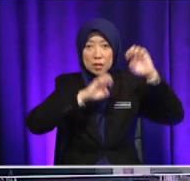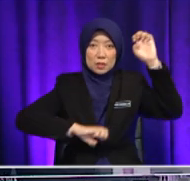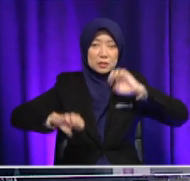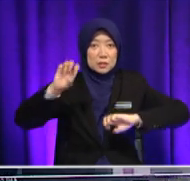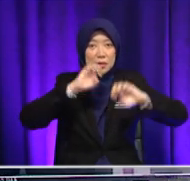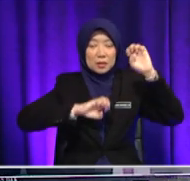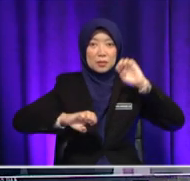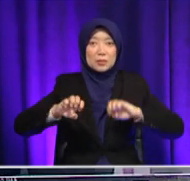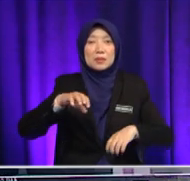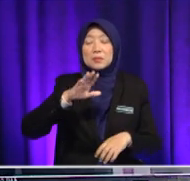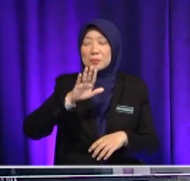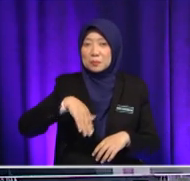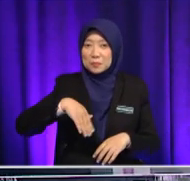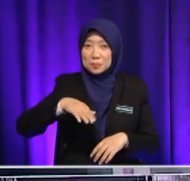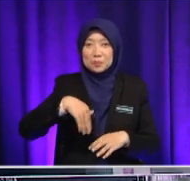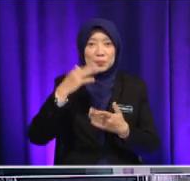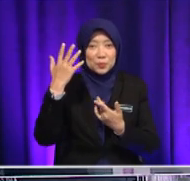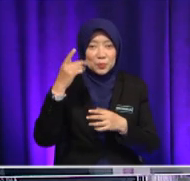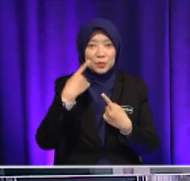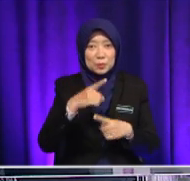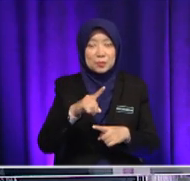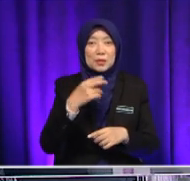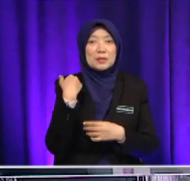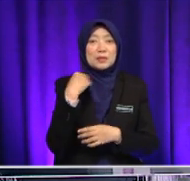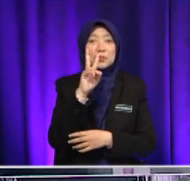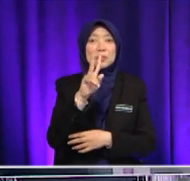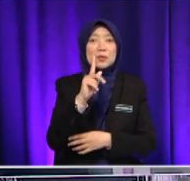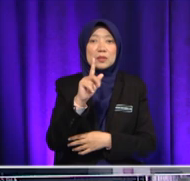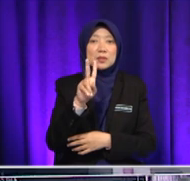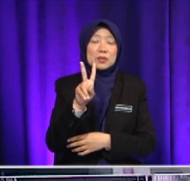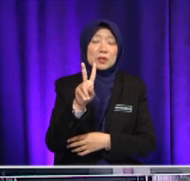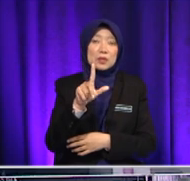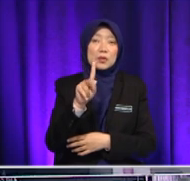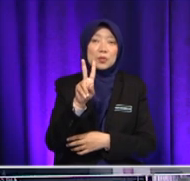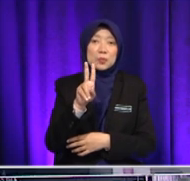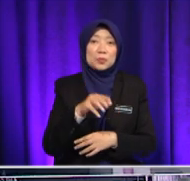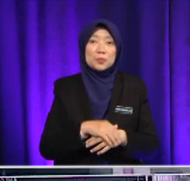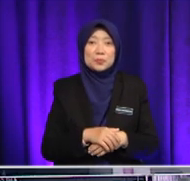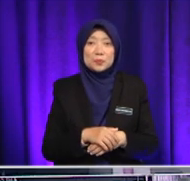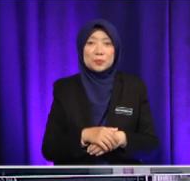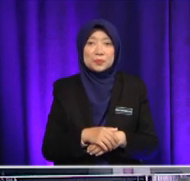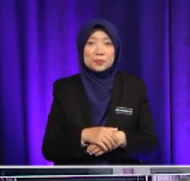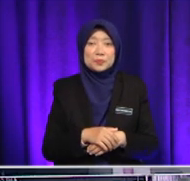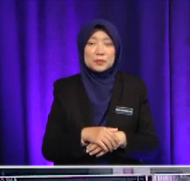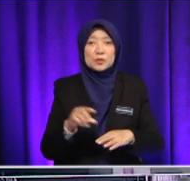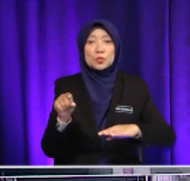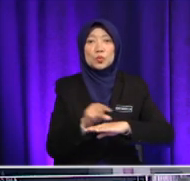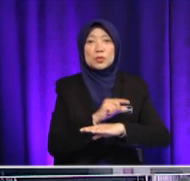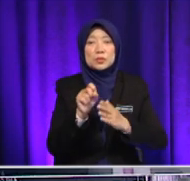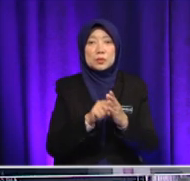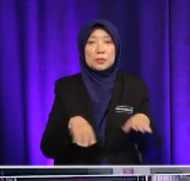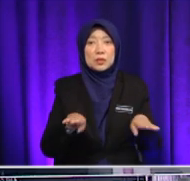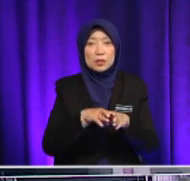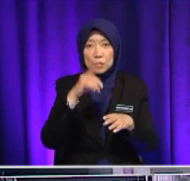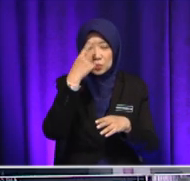jangan jawab lagi. Okay. Sabar dulu. Ada dua clue. Okey. Okey, menjalankan eksperimen. Okey, digunakan sebagai